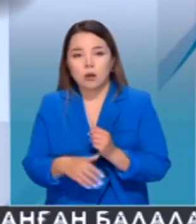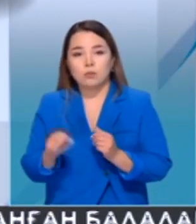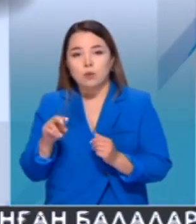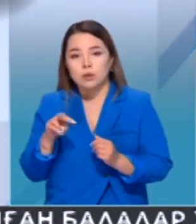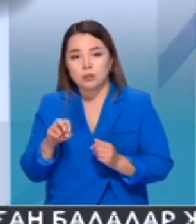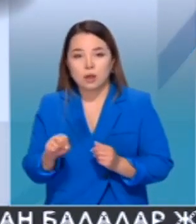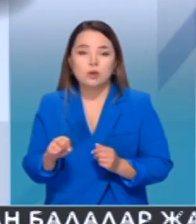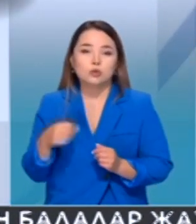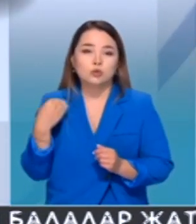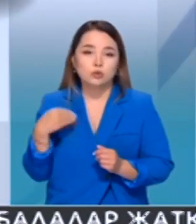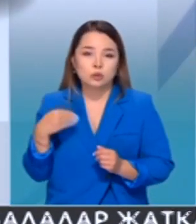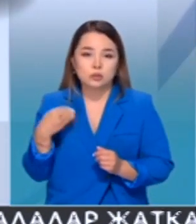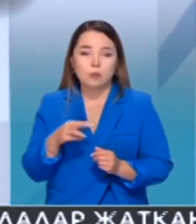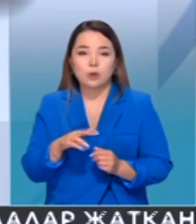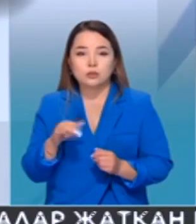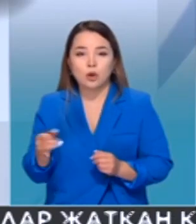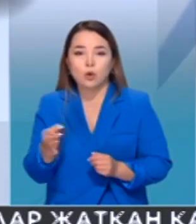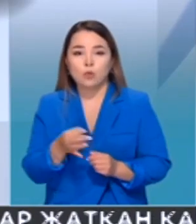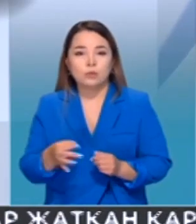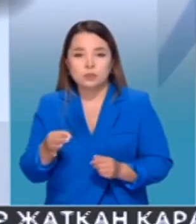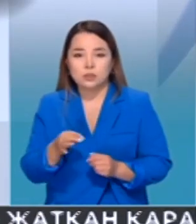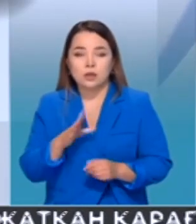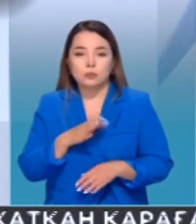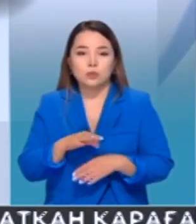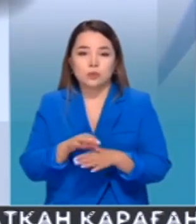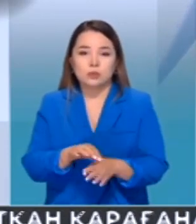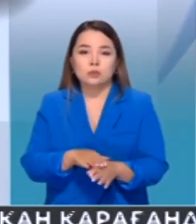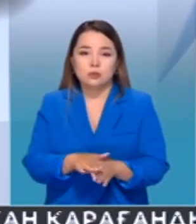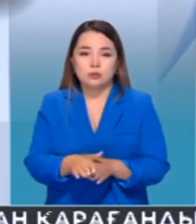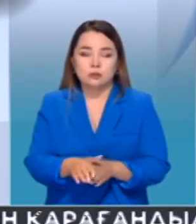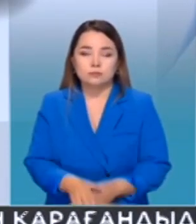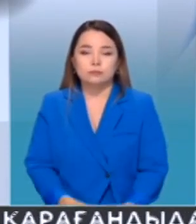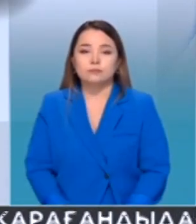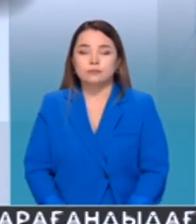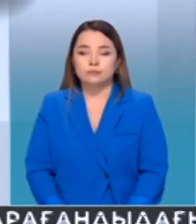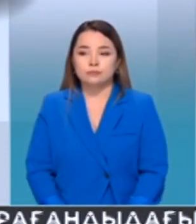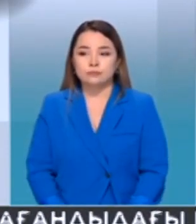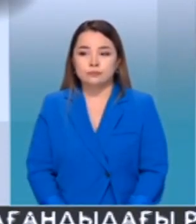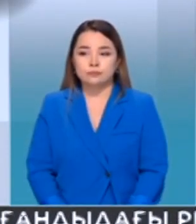Атырау, Ақмола, Түркістан және Маңғыстау облыстарында көп тіркеліп отыр.